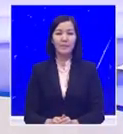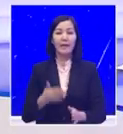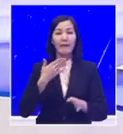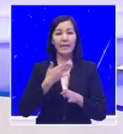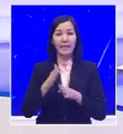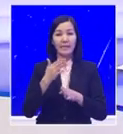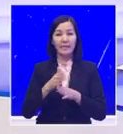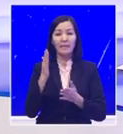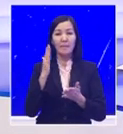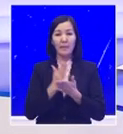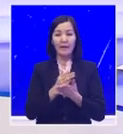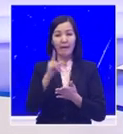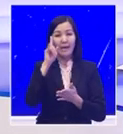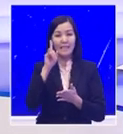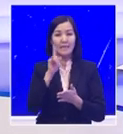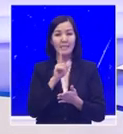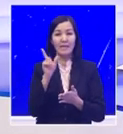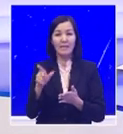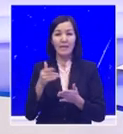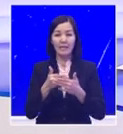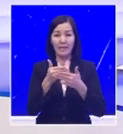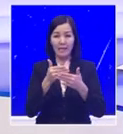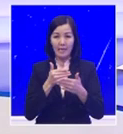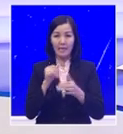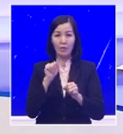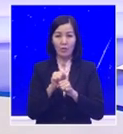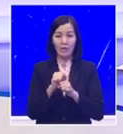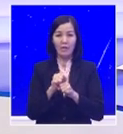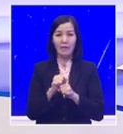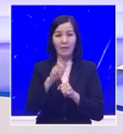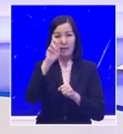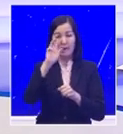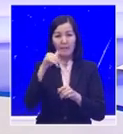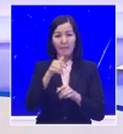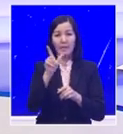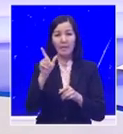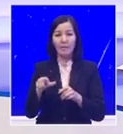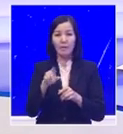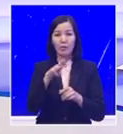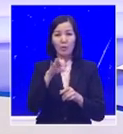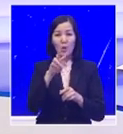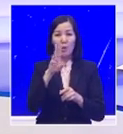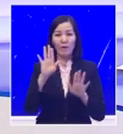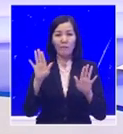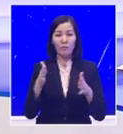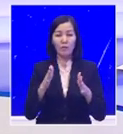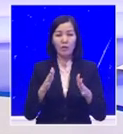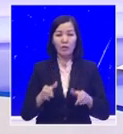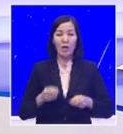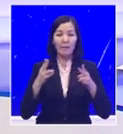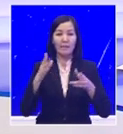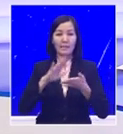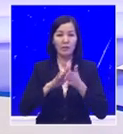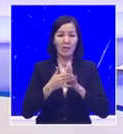Кредиті бар қазақстандықтардың берешегі кейінге қалдырылады. Бұл туралы мемлекет басшысы Қасым Жомарт Тоқаев төтенше жағдай жөніндегі